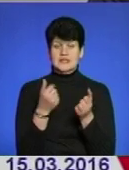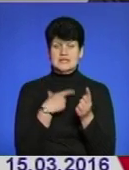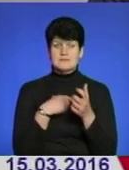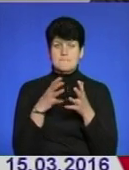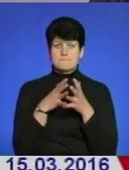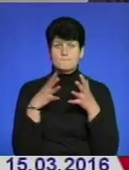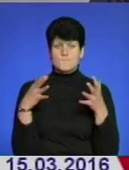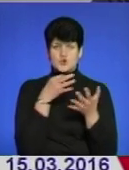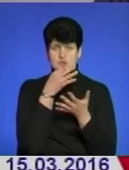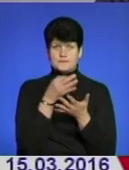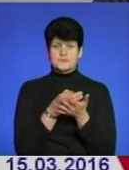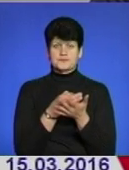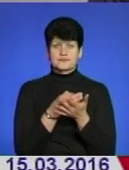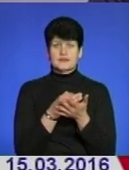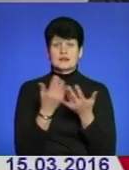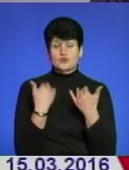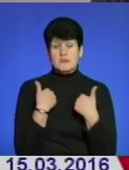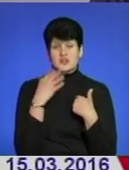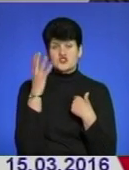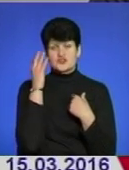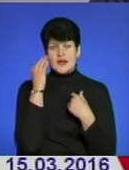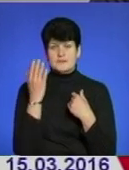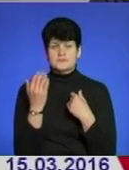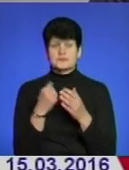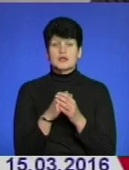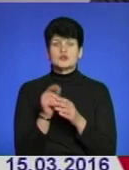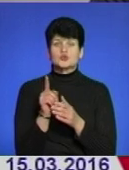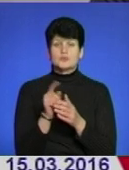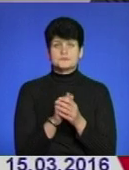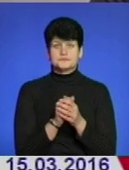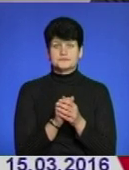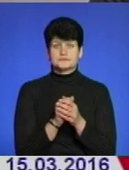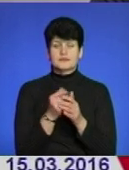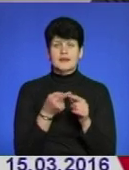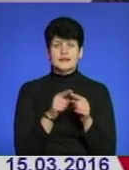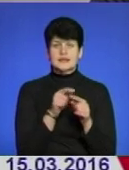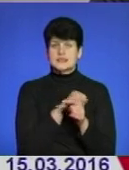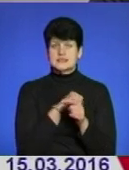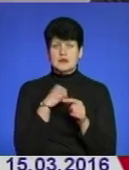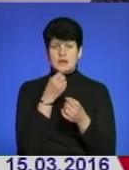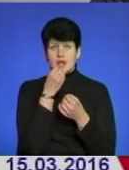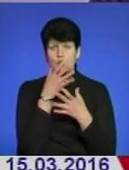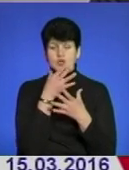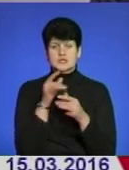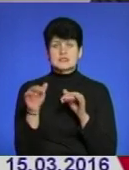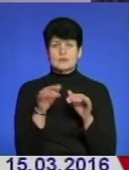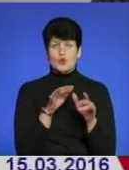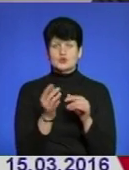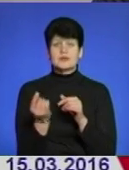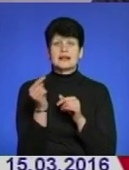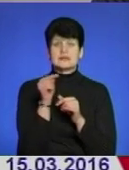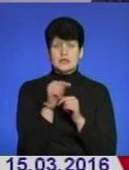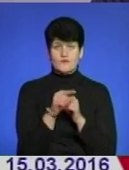побольше ответственности, поскольку мы считаем, что это самый хороший способ для того,